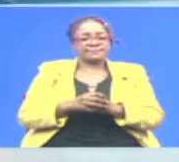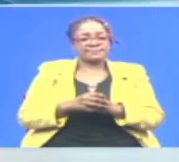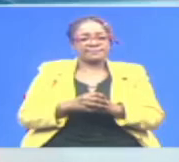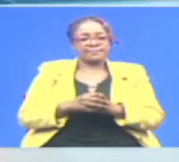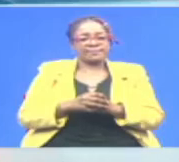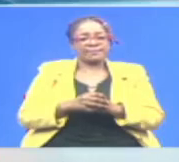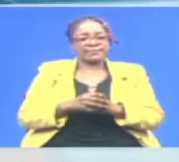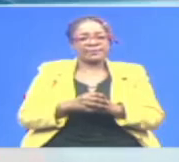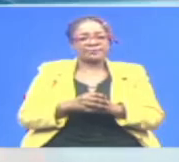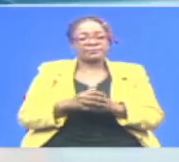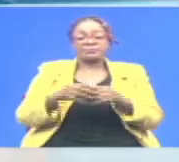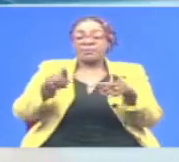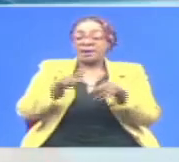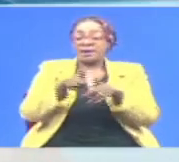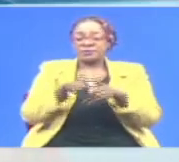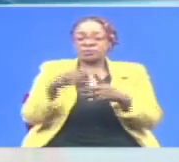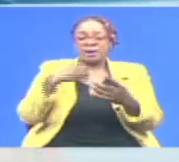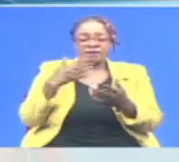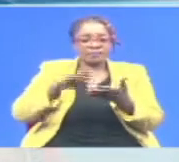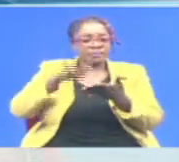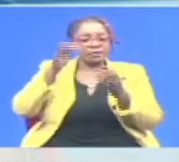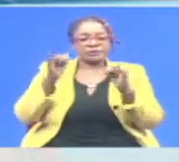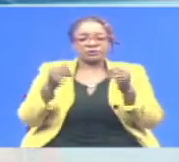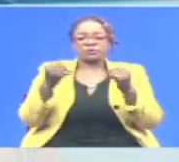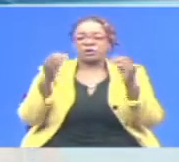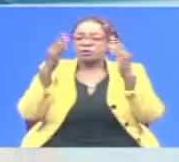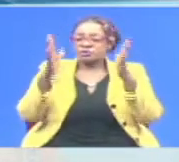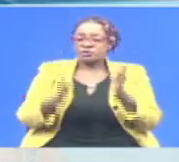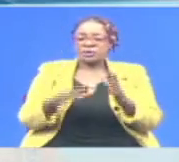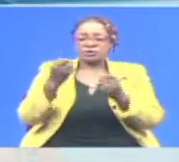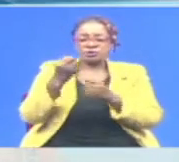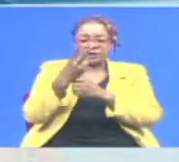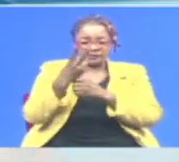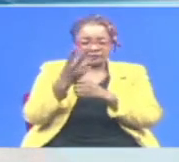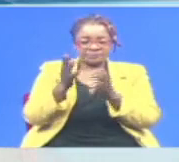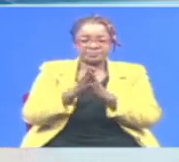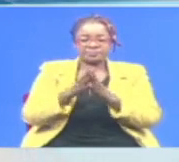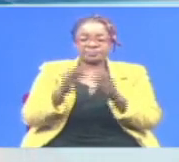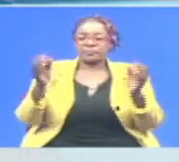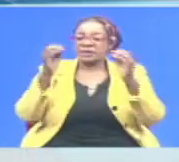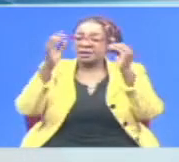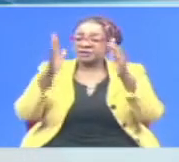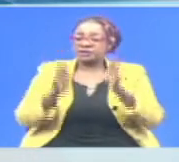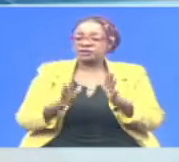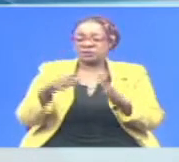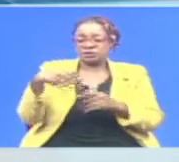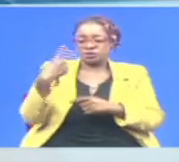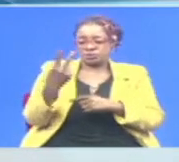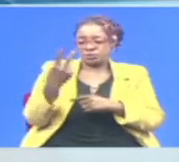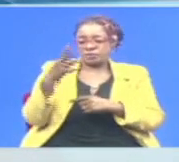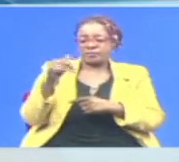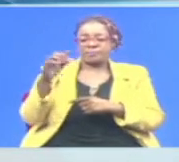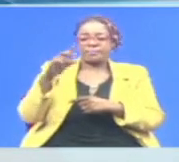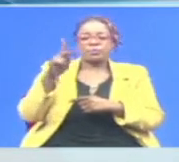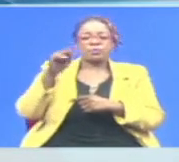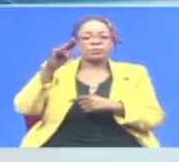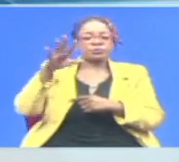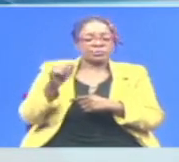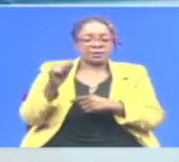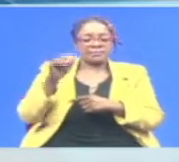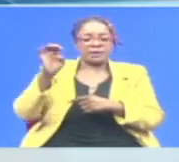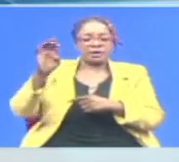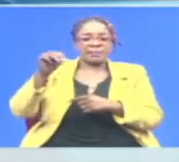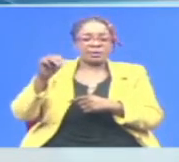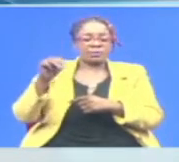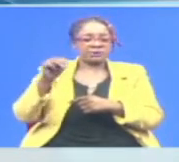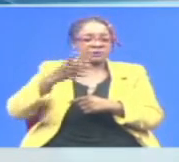Tukiangazia taarifa tulioipa kipaumbele ni kwamba wanafunzi 12 na walimu wawili kutoka shule upili ya kutwa ya Tot katika kaunti ya Elgeyo